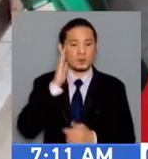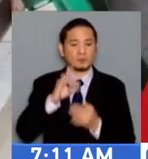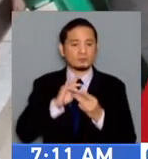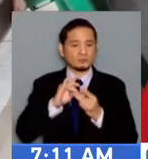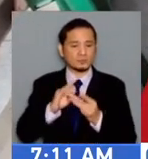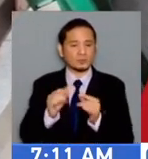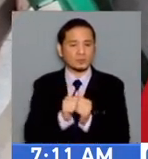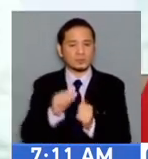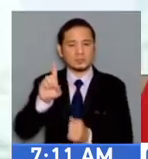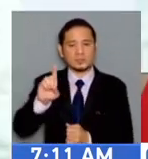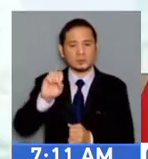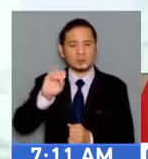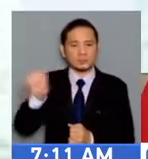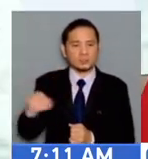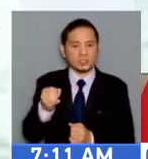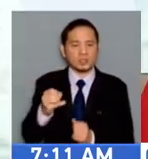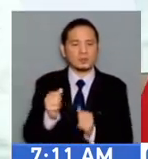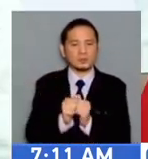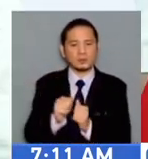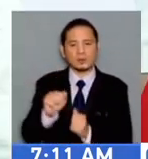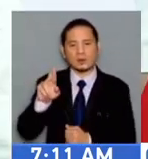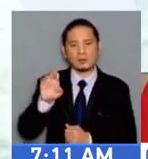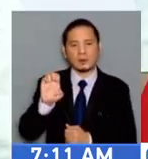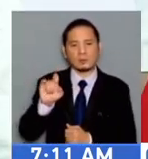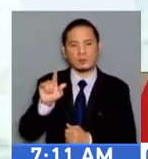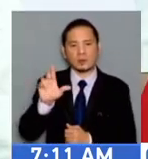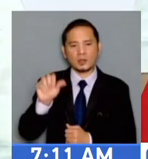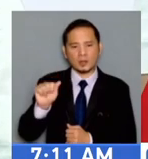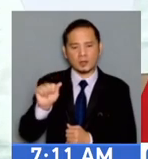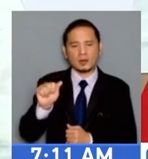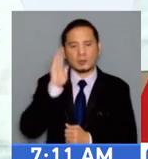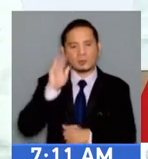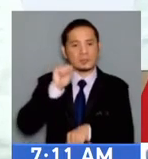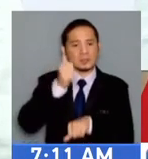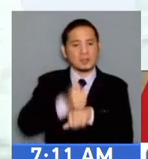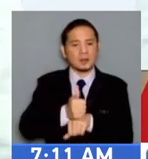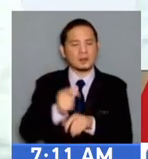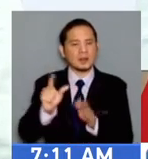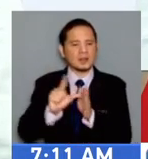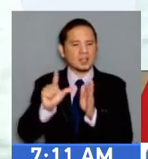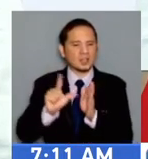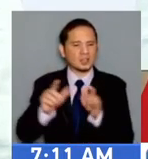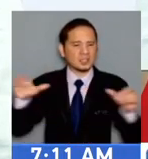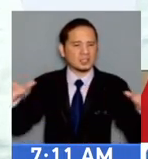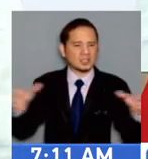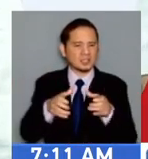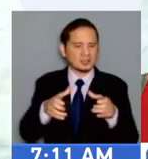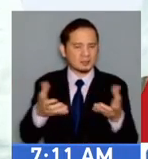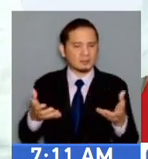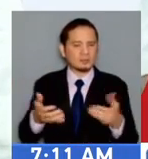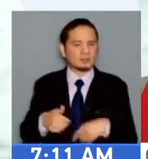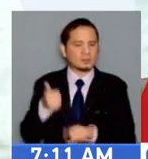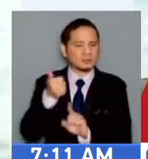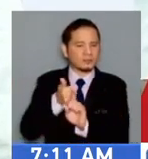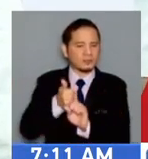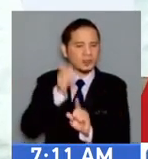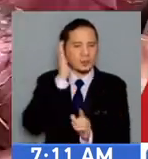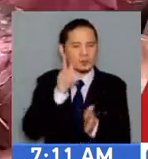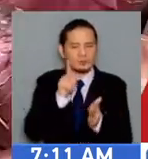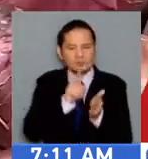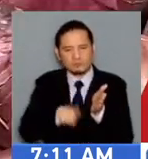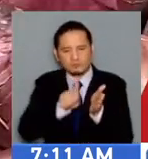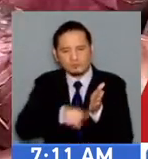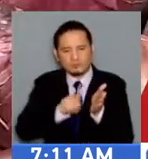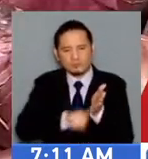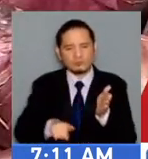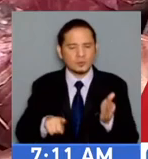with Secretary Remulla to create a legal team, a legal task force that will really investigate itong buong network na to.